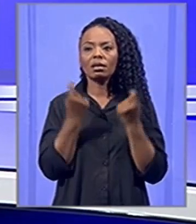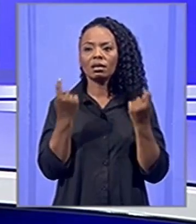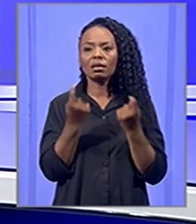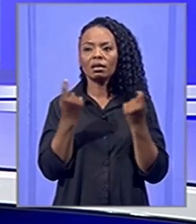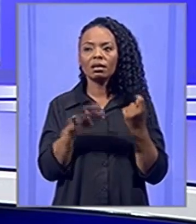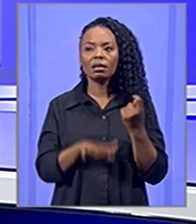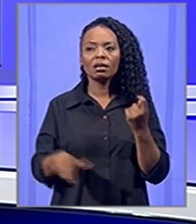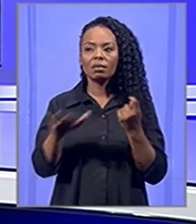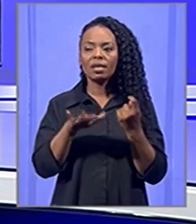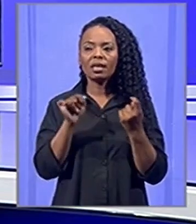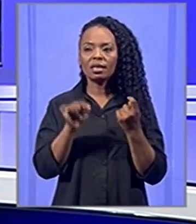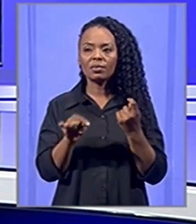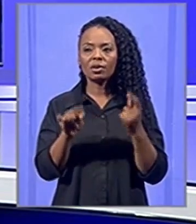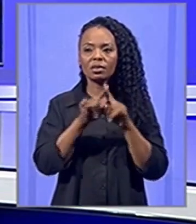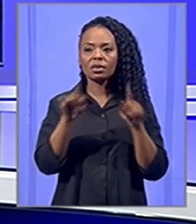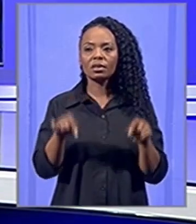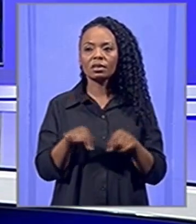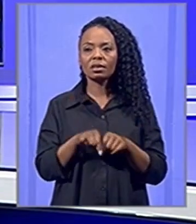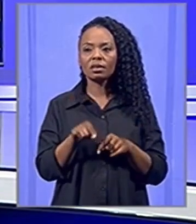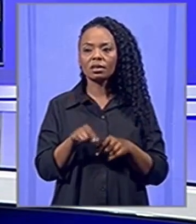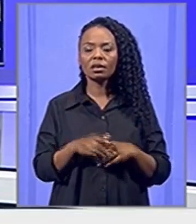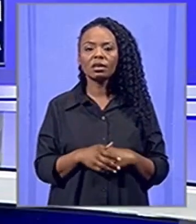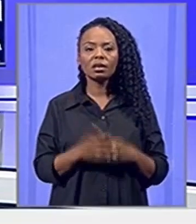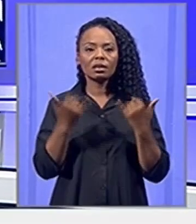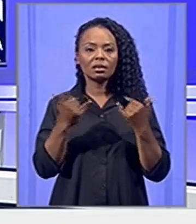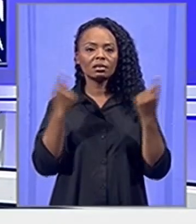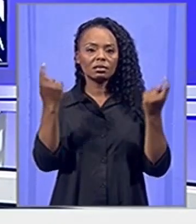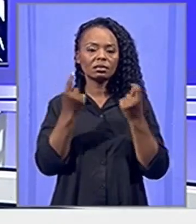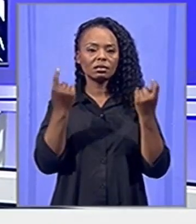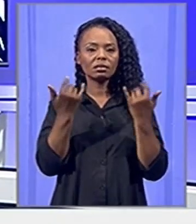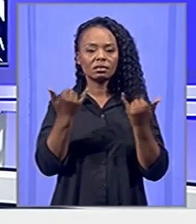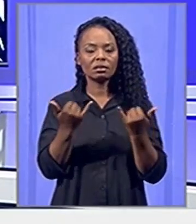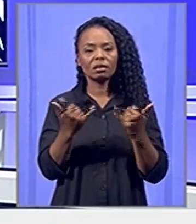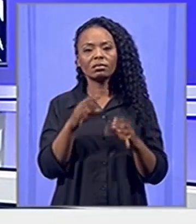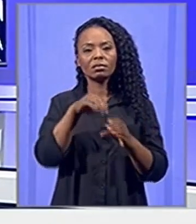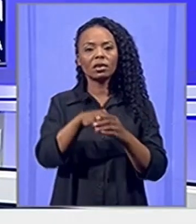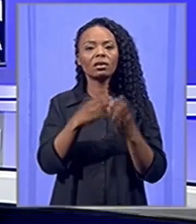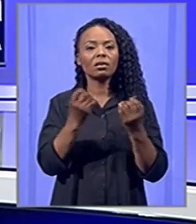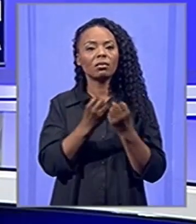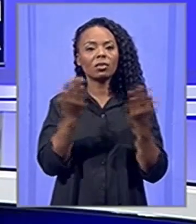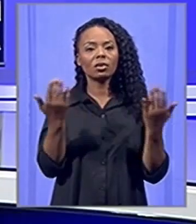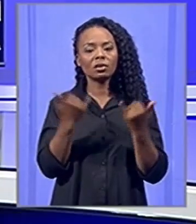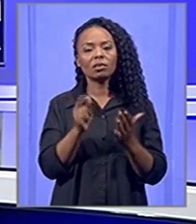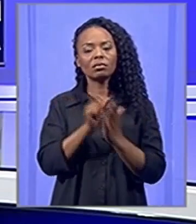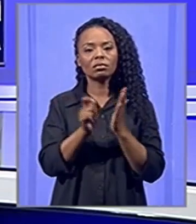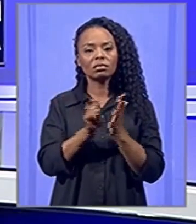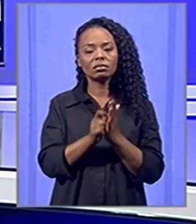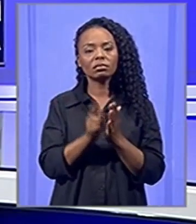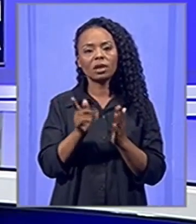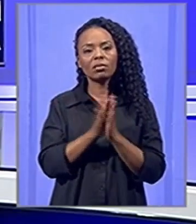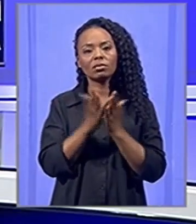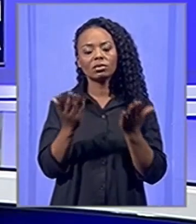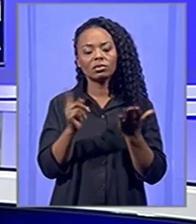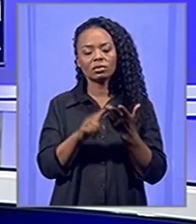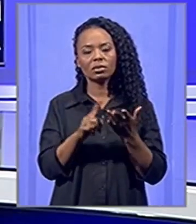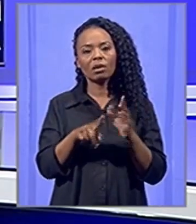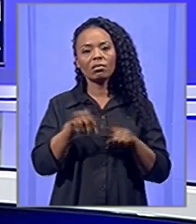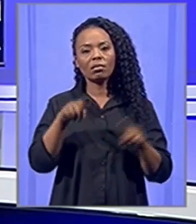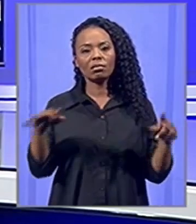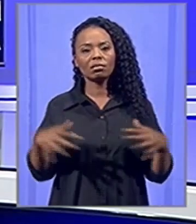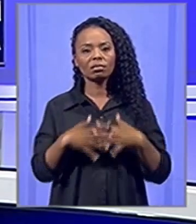moletlo ya Central Book kwa Bloemfontein. Keteko moletlo o ke tšhono ya gore bakwadi le baphasalatsi ba dibuka ba kopane go